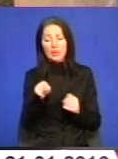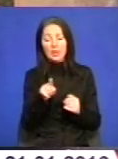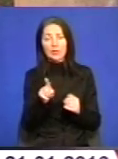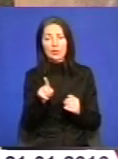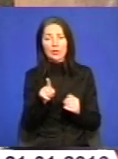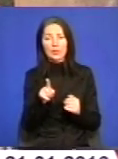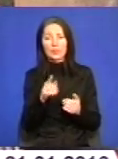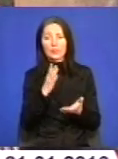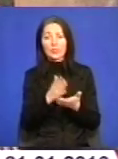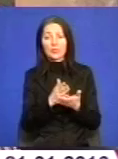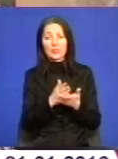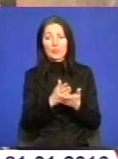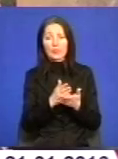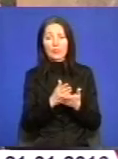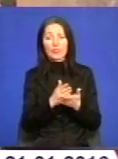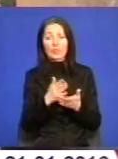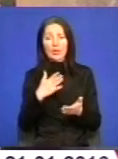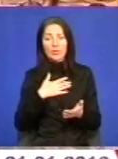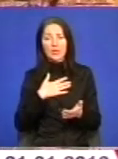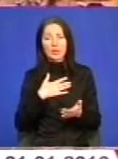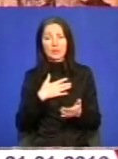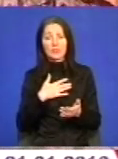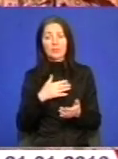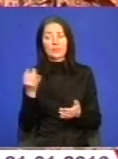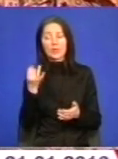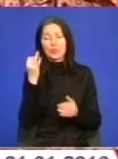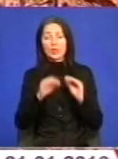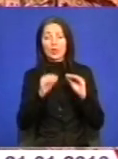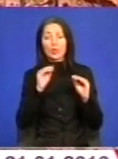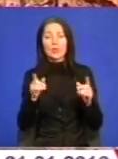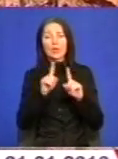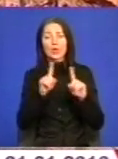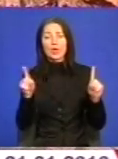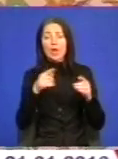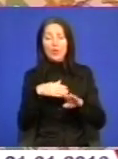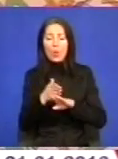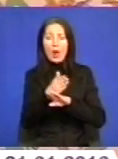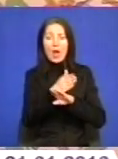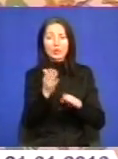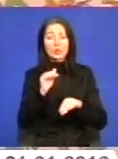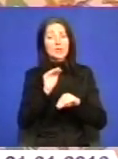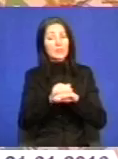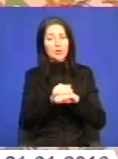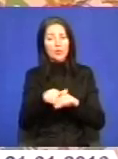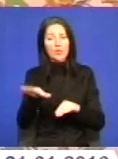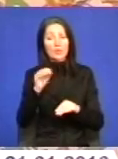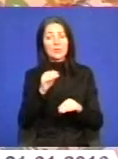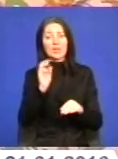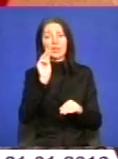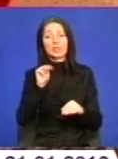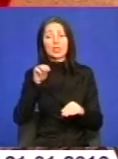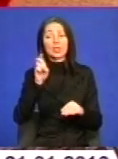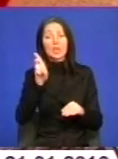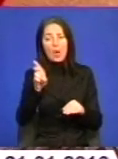що є в нас. Історики розробили унікальну карту, де зафіксовані усі штаби УПА,